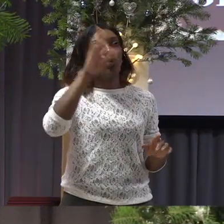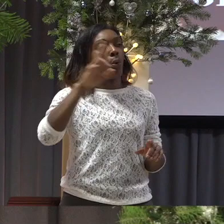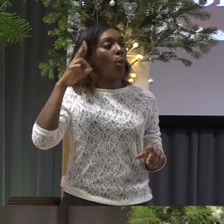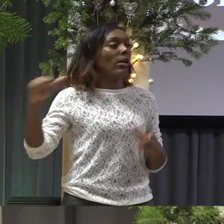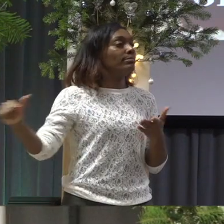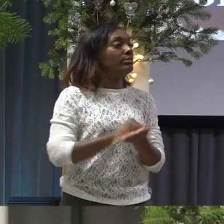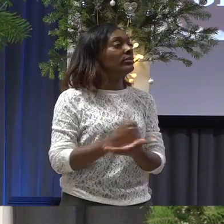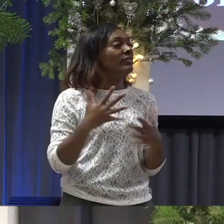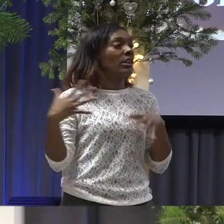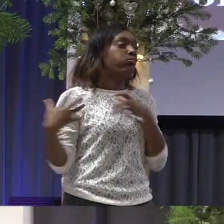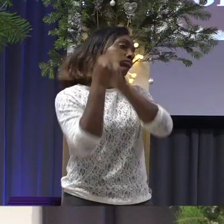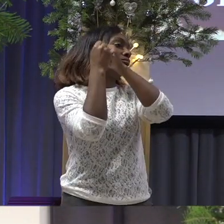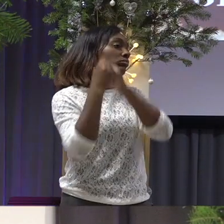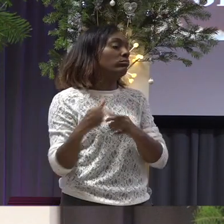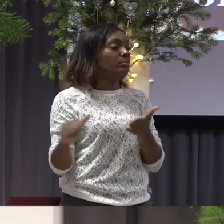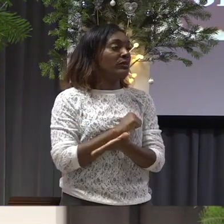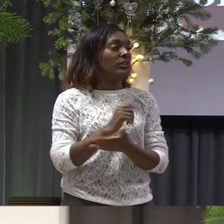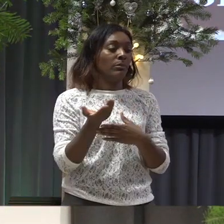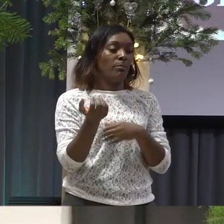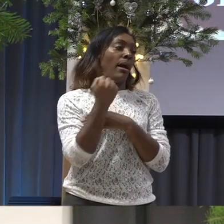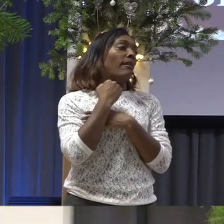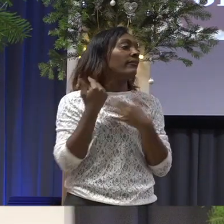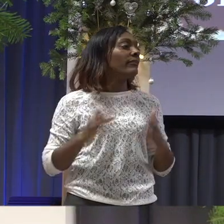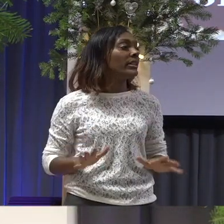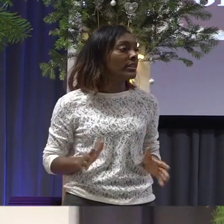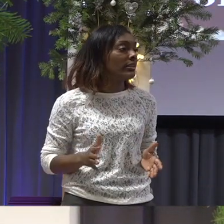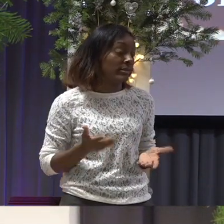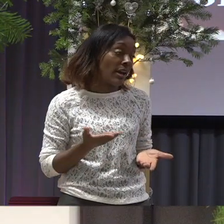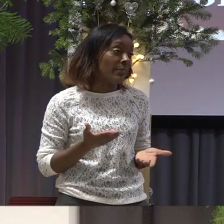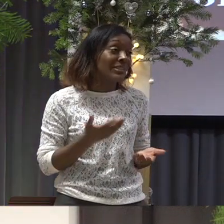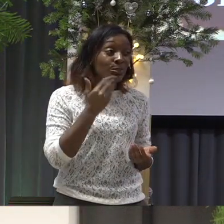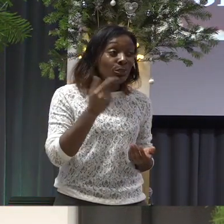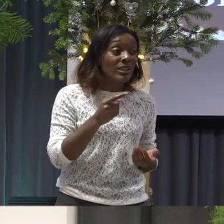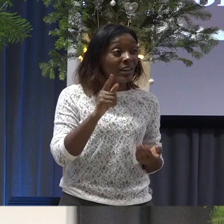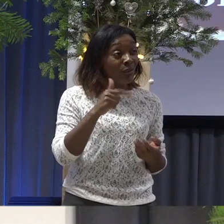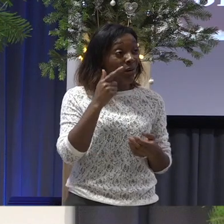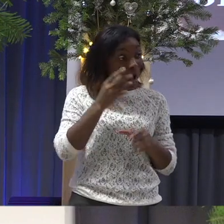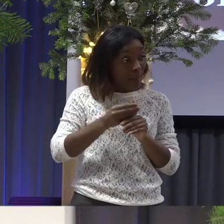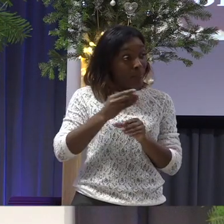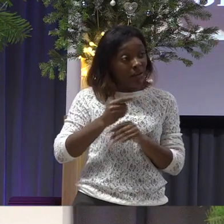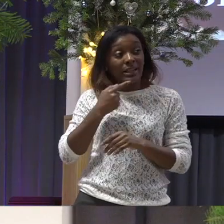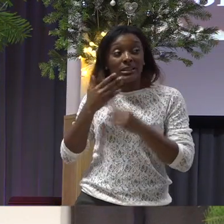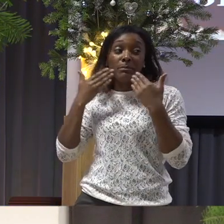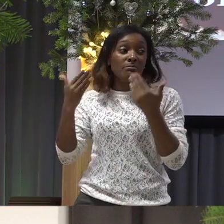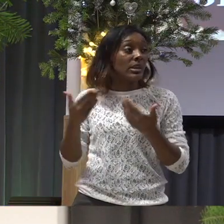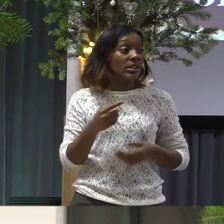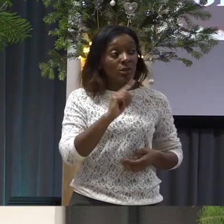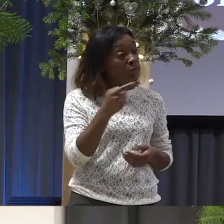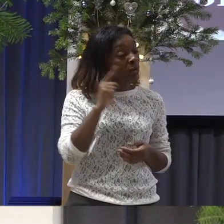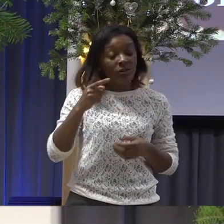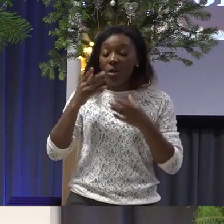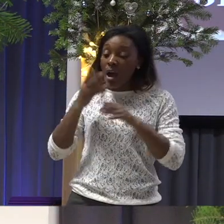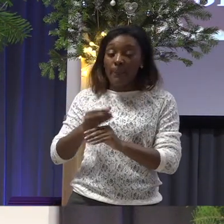Dieu à atteindre ces niveaux-là. La reconnaissance est quelque chose qu'il nous faut absolument